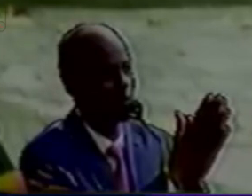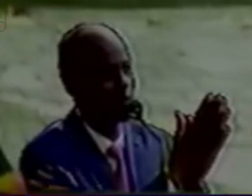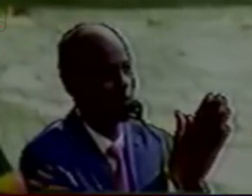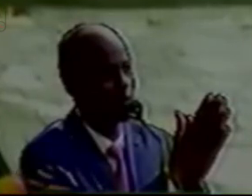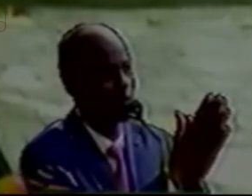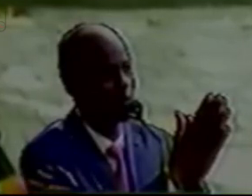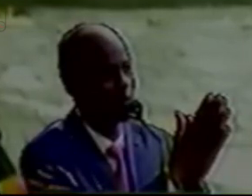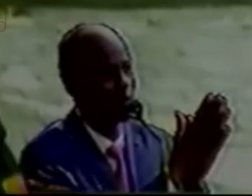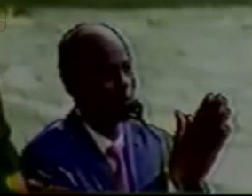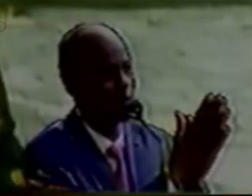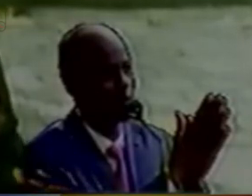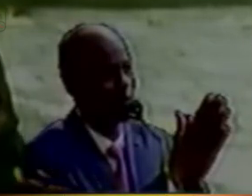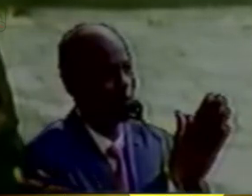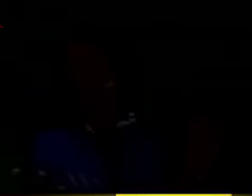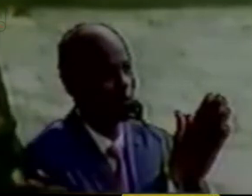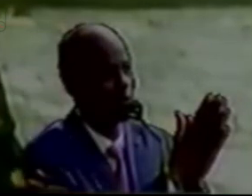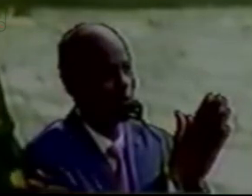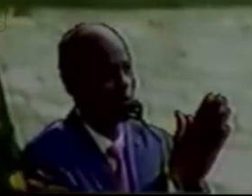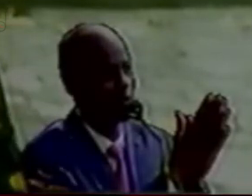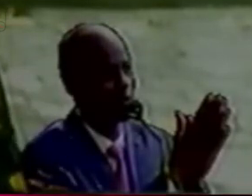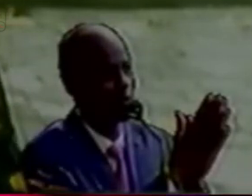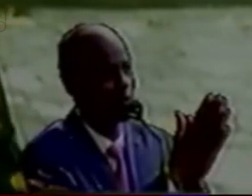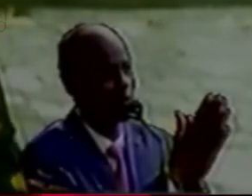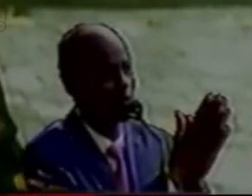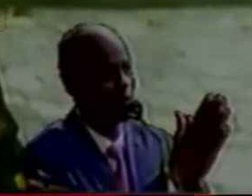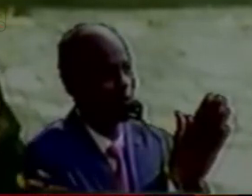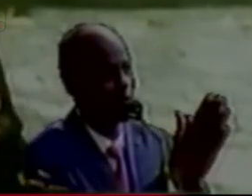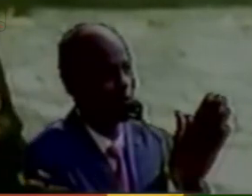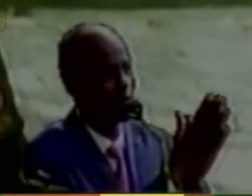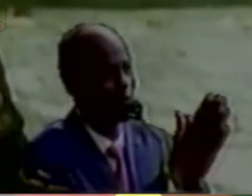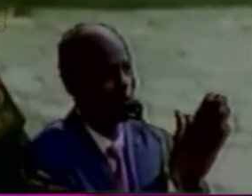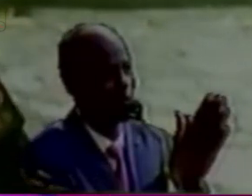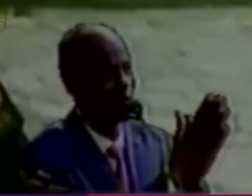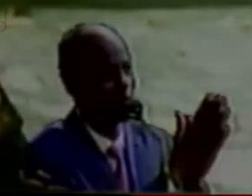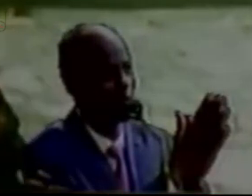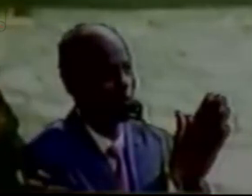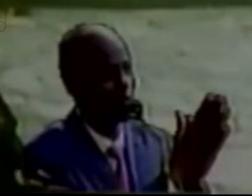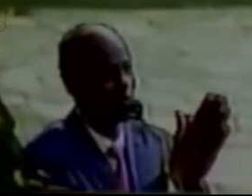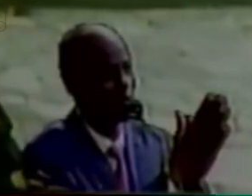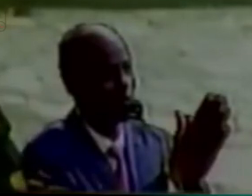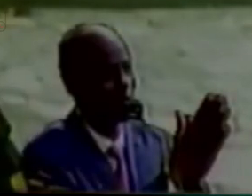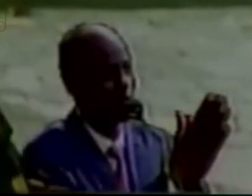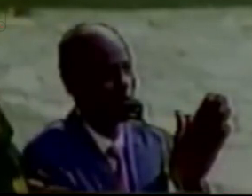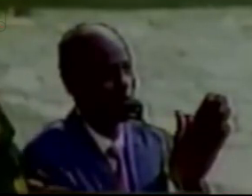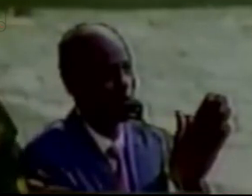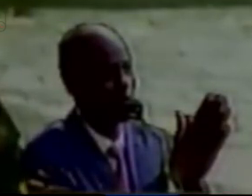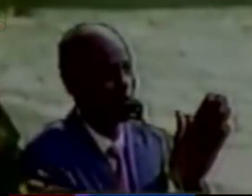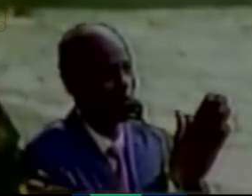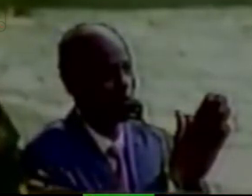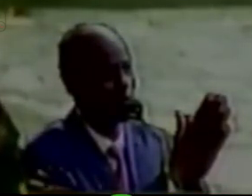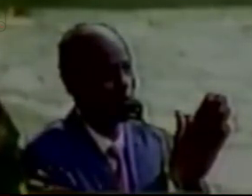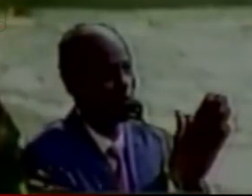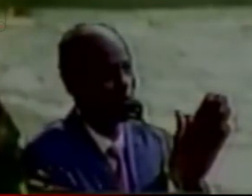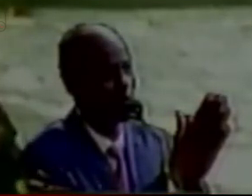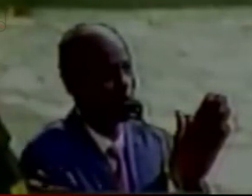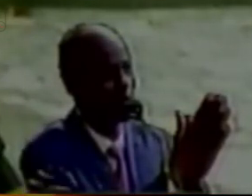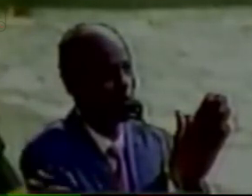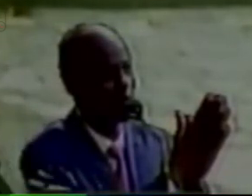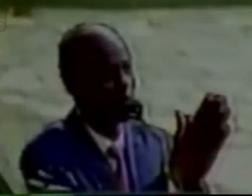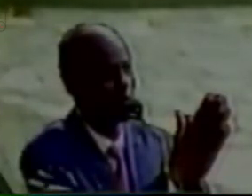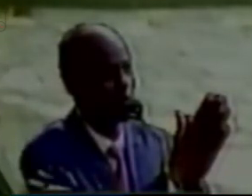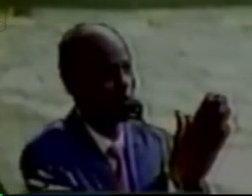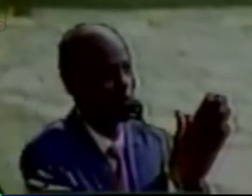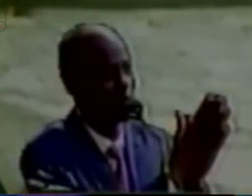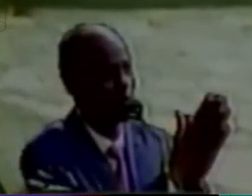décision tardive, mais pour le moins, une décision réaliste. Parce que, alors, il y a quelqu'un qui a dit que ça a